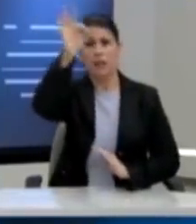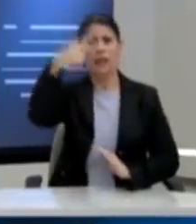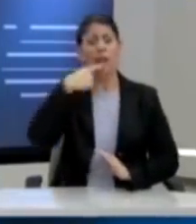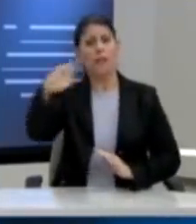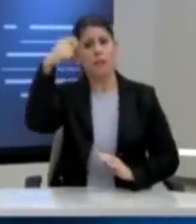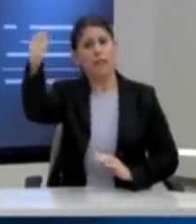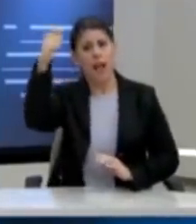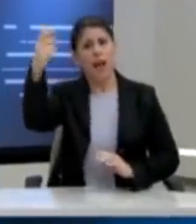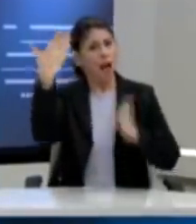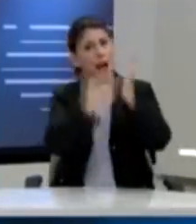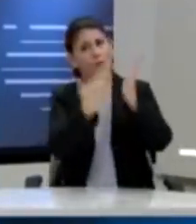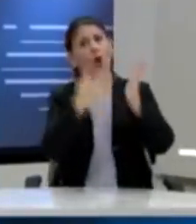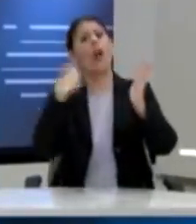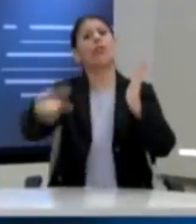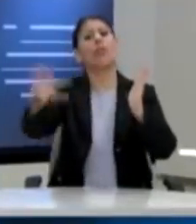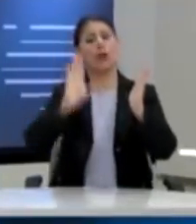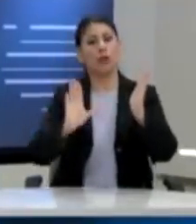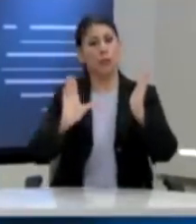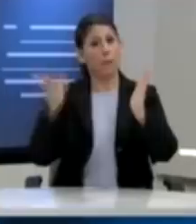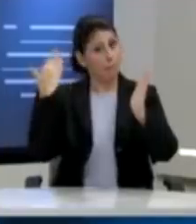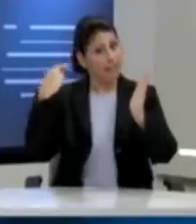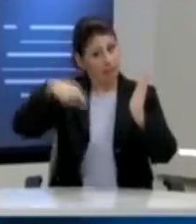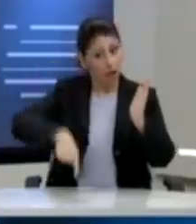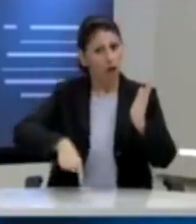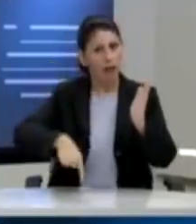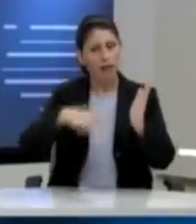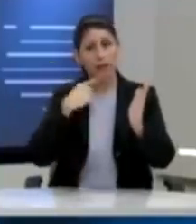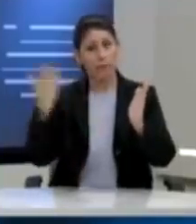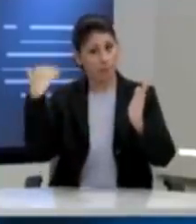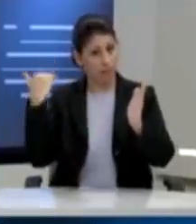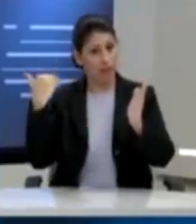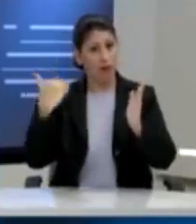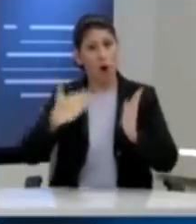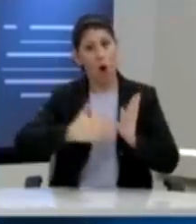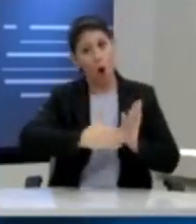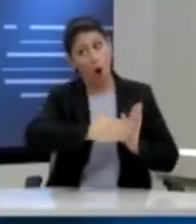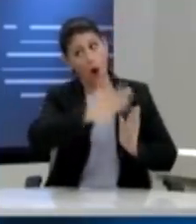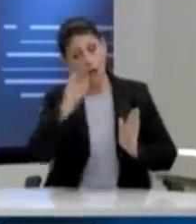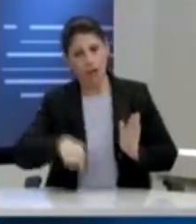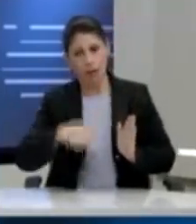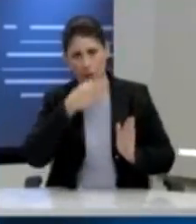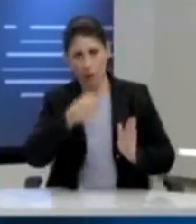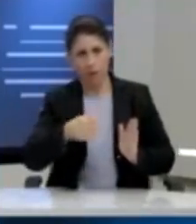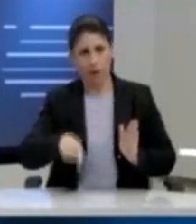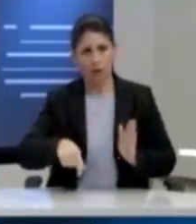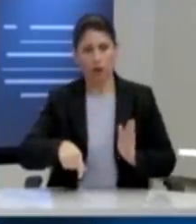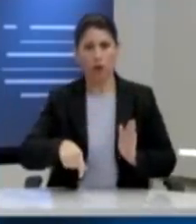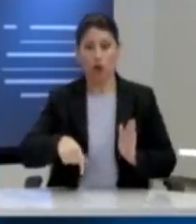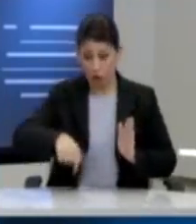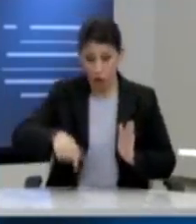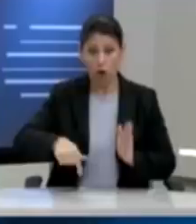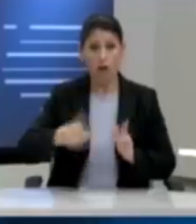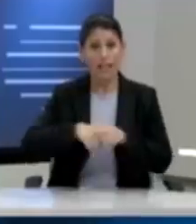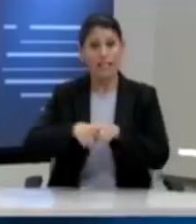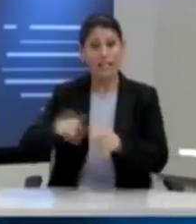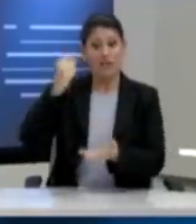έδωσε πριν και τώρα? Γιατί το πριν είναι όλα αυτά που είπα, το τώρα είναι η σφραγίδα του ΣΥΡΙΖΑ